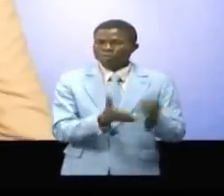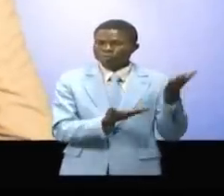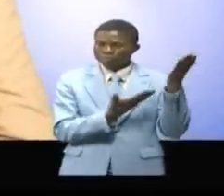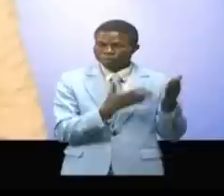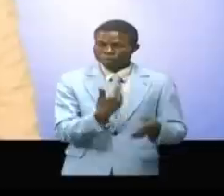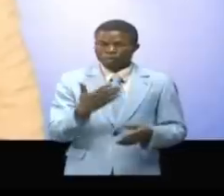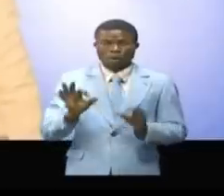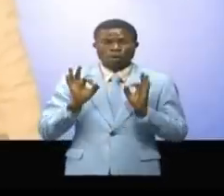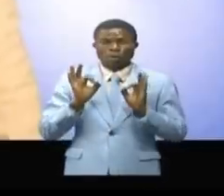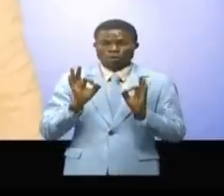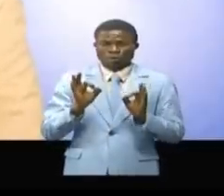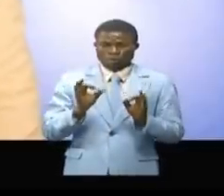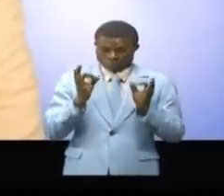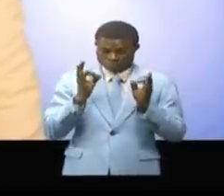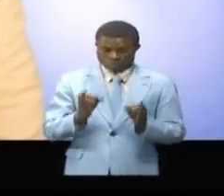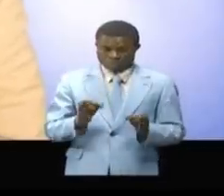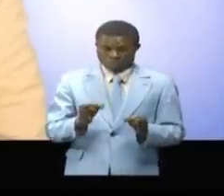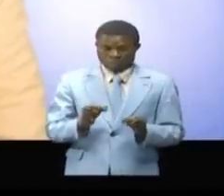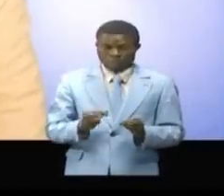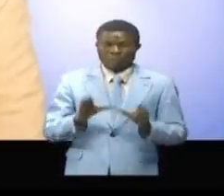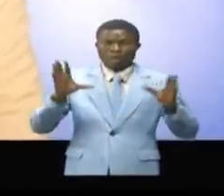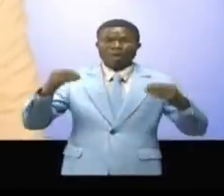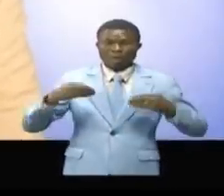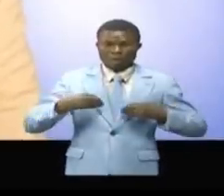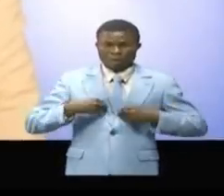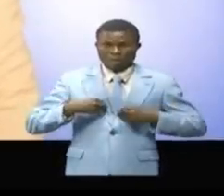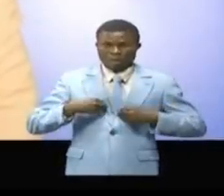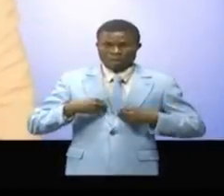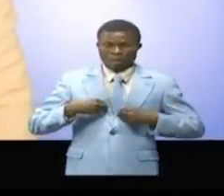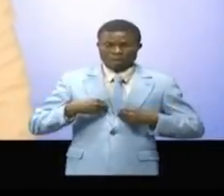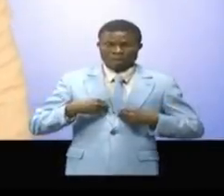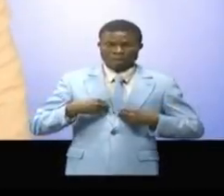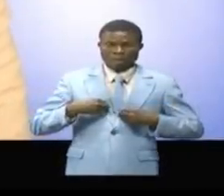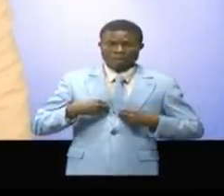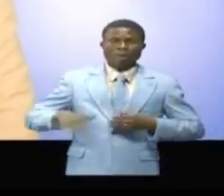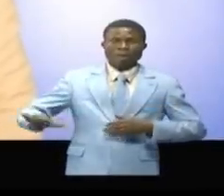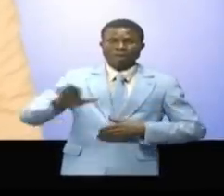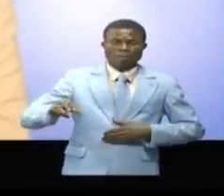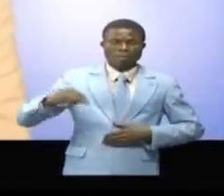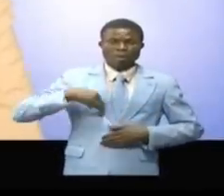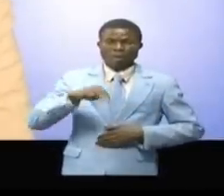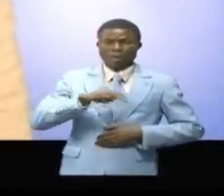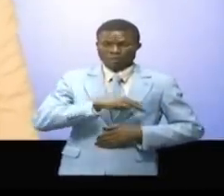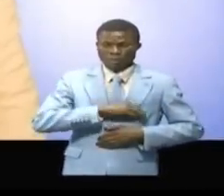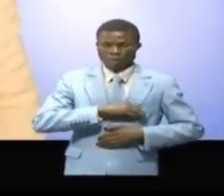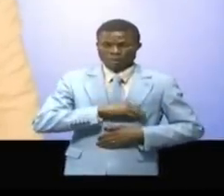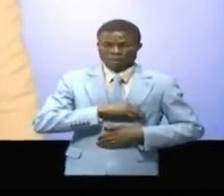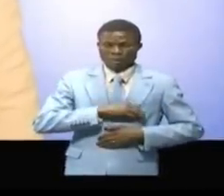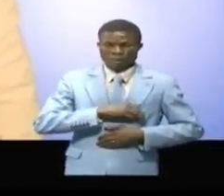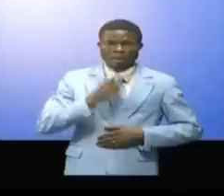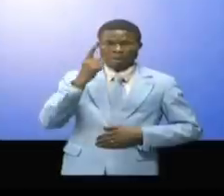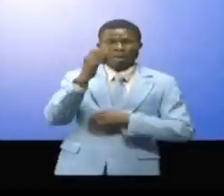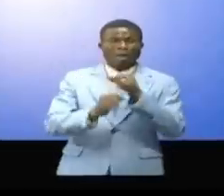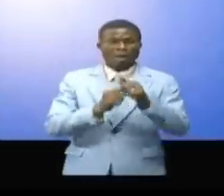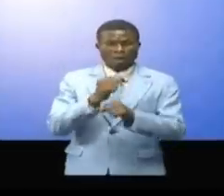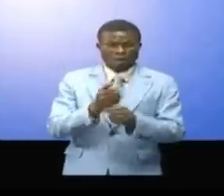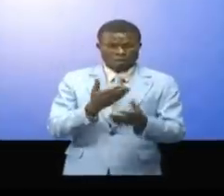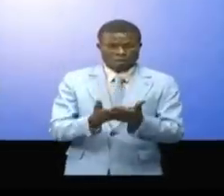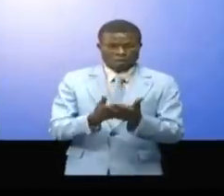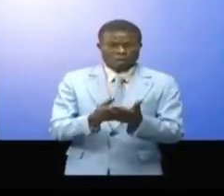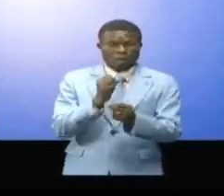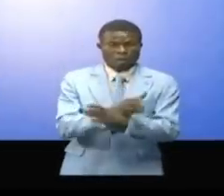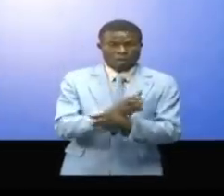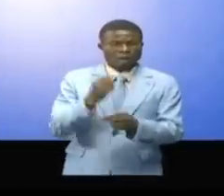chose de nouveau qui a été approuvé par les 193 pays membres de l'UNESCO, ça fait environ un an. Nous sommes prêts